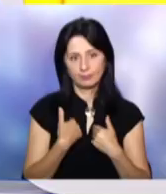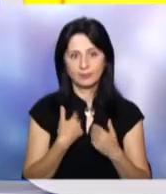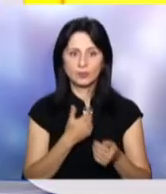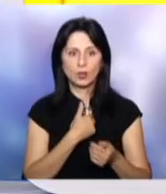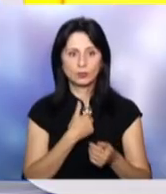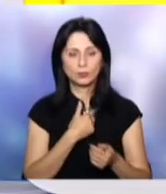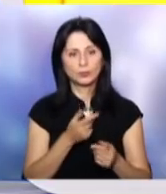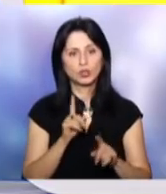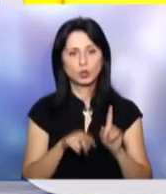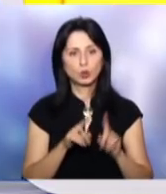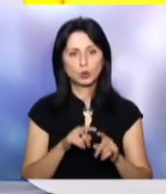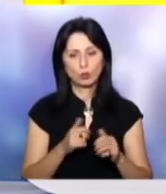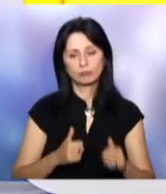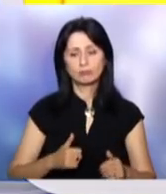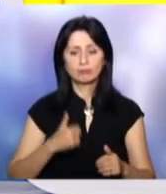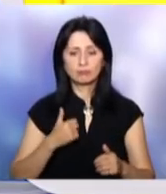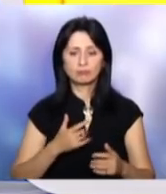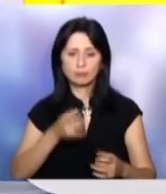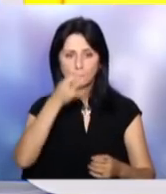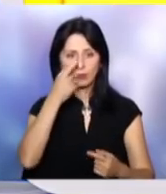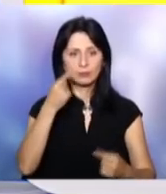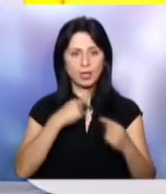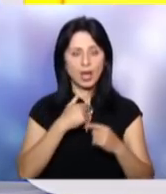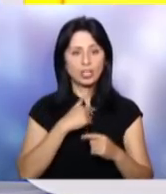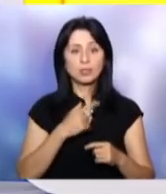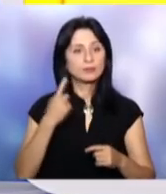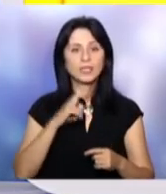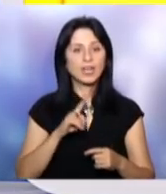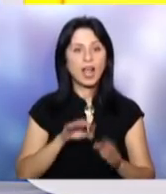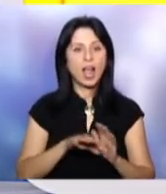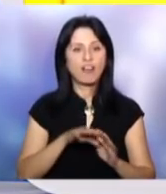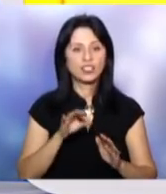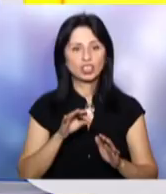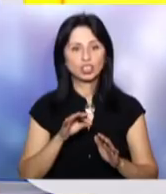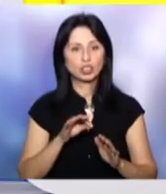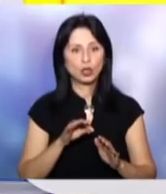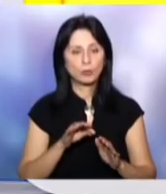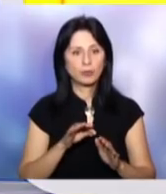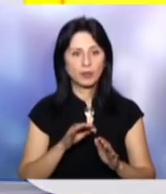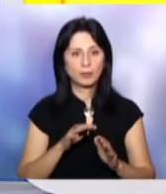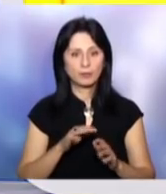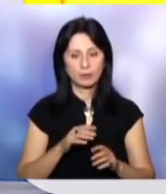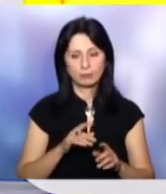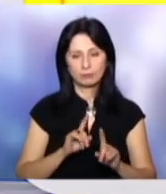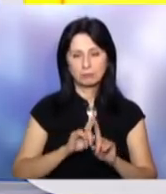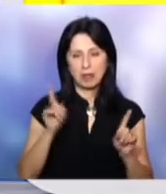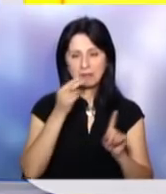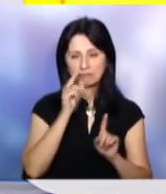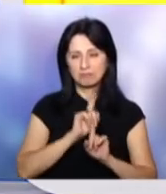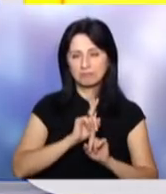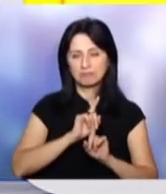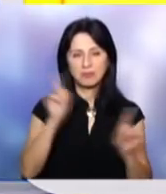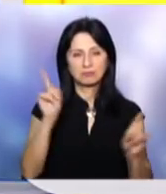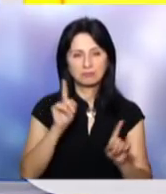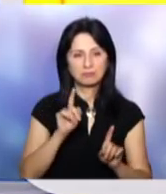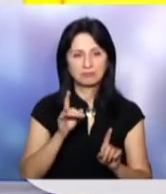და ზოგჯერ ამპარტავნულად ეს თავმოწონება გვაიძულებს ავირჩიოთ უფრო მეტად ეგზოტიკური საკვები,